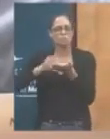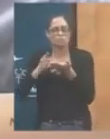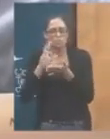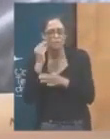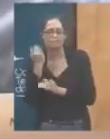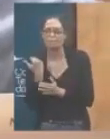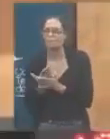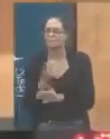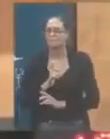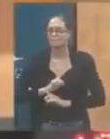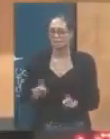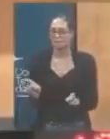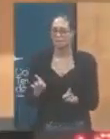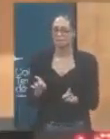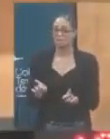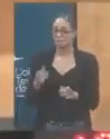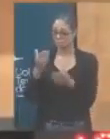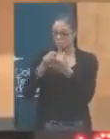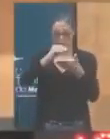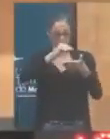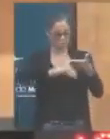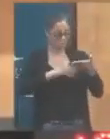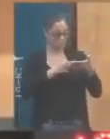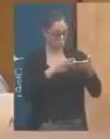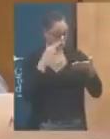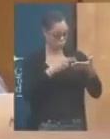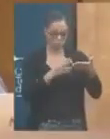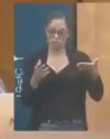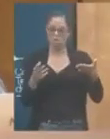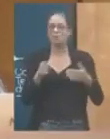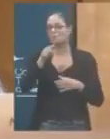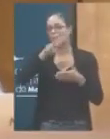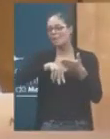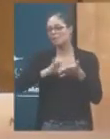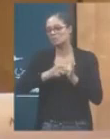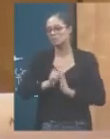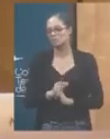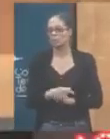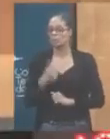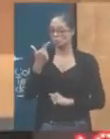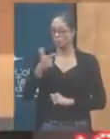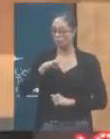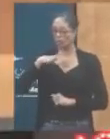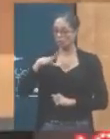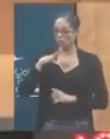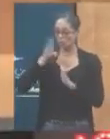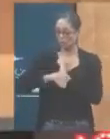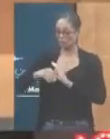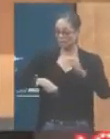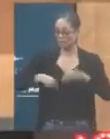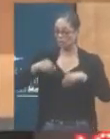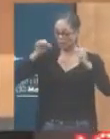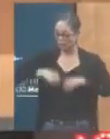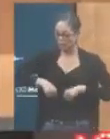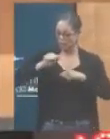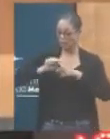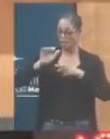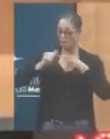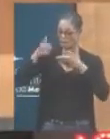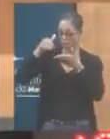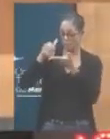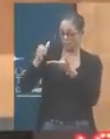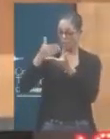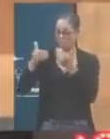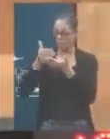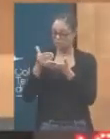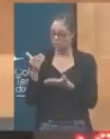c'est ça que vous avez écrit dans votre question. Hein. Vous n'avez pas lu tout, monsieur. 2 enseignants dont le directeur qui sont susceptibles d'être remplacés de jour à